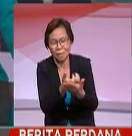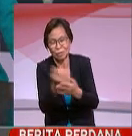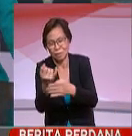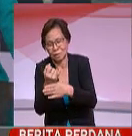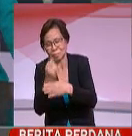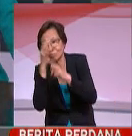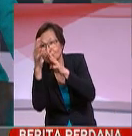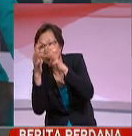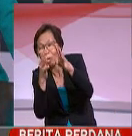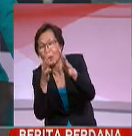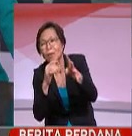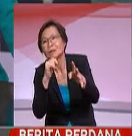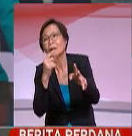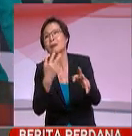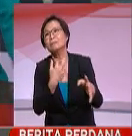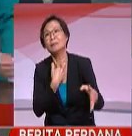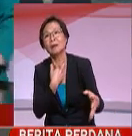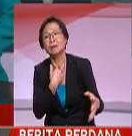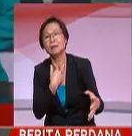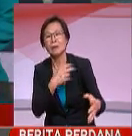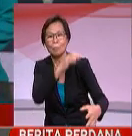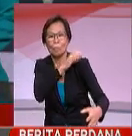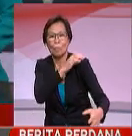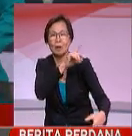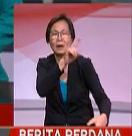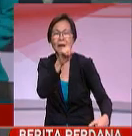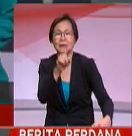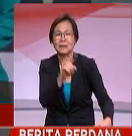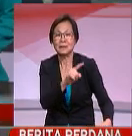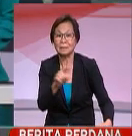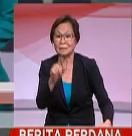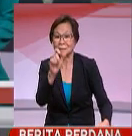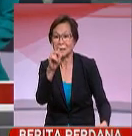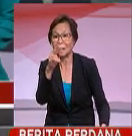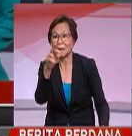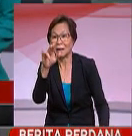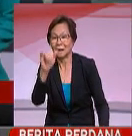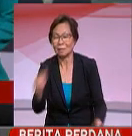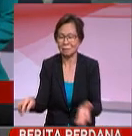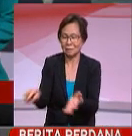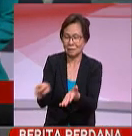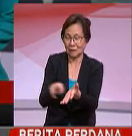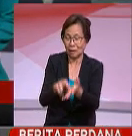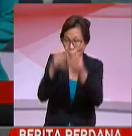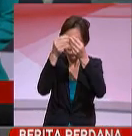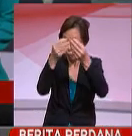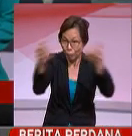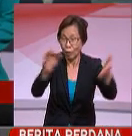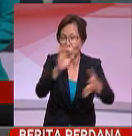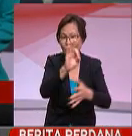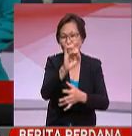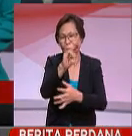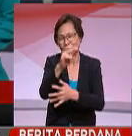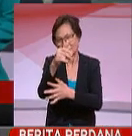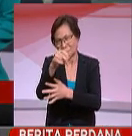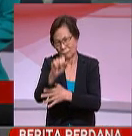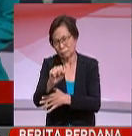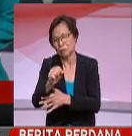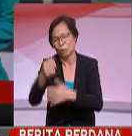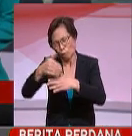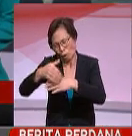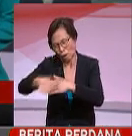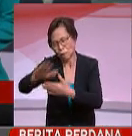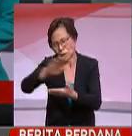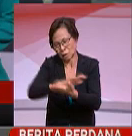industri kreatif tidak terjejas. Pengerusinya Zakaria Abdul Hamid dalam kenyataannya memberitahu FINAS juga telah